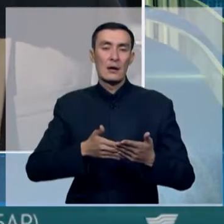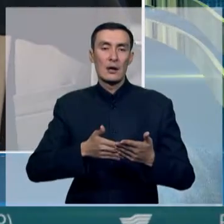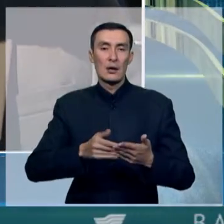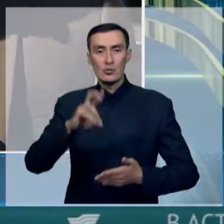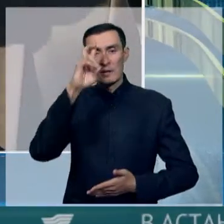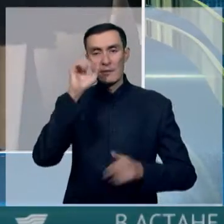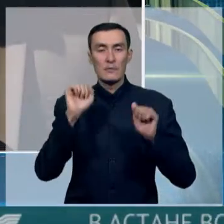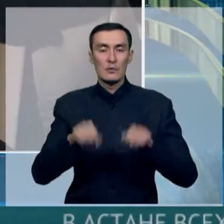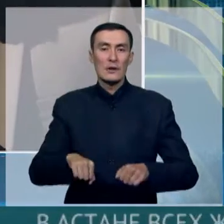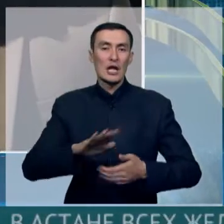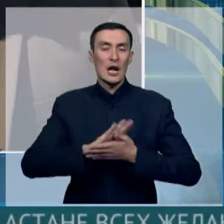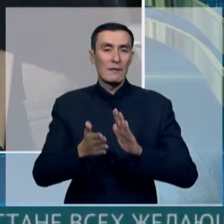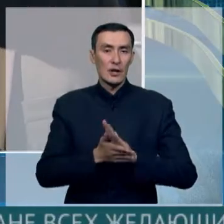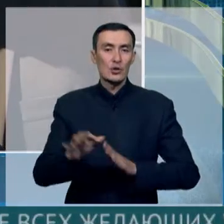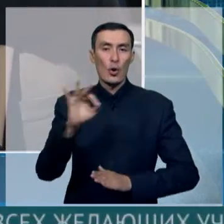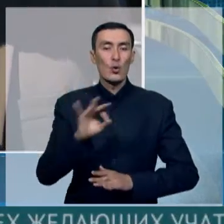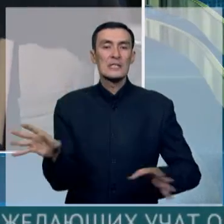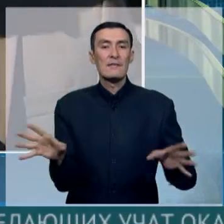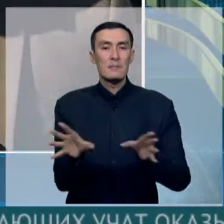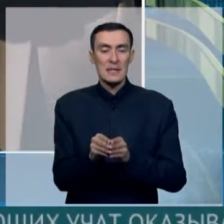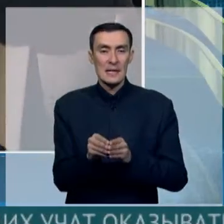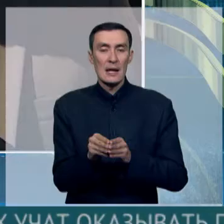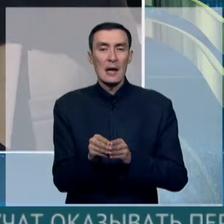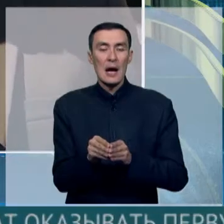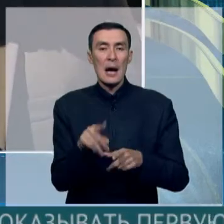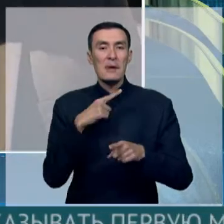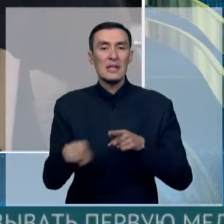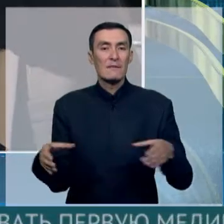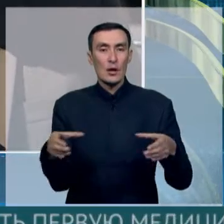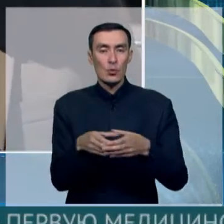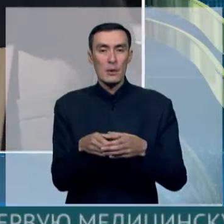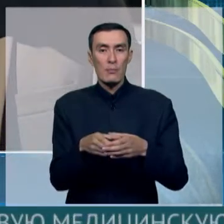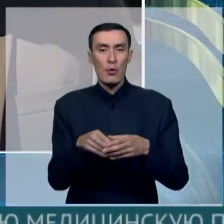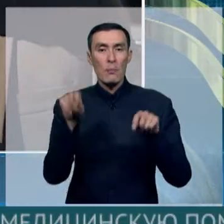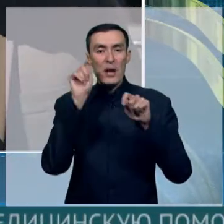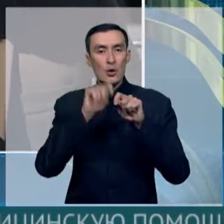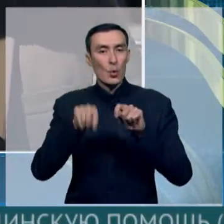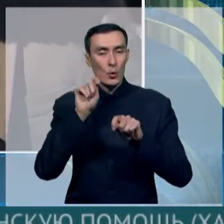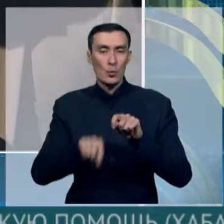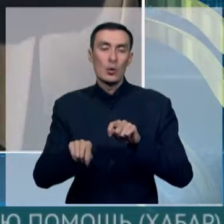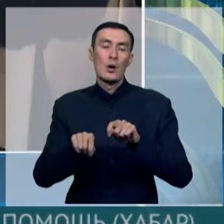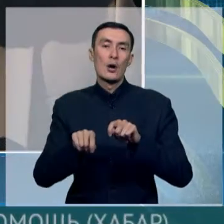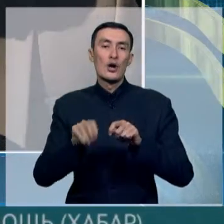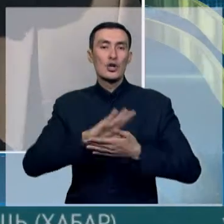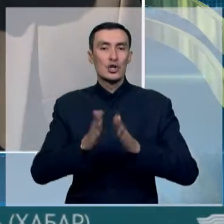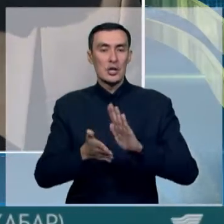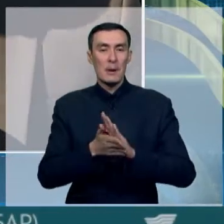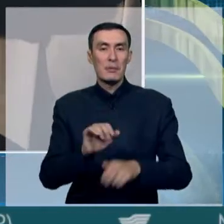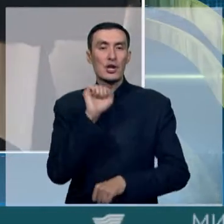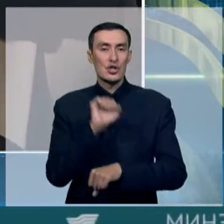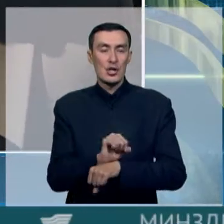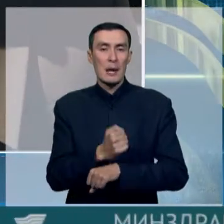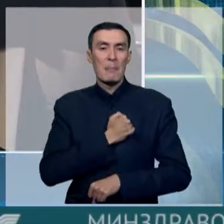удалось согласовать положение о совместной оперативной группе по мониторингу режима прекращения